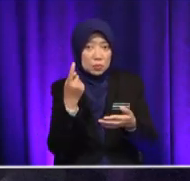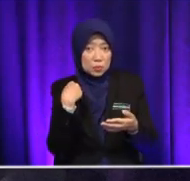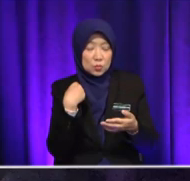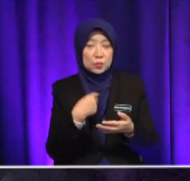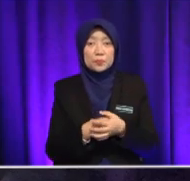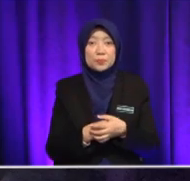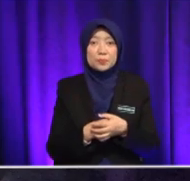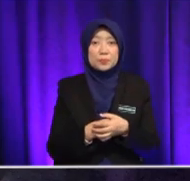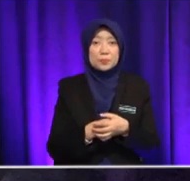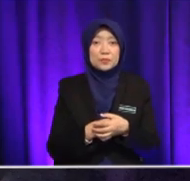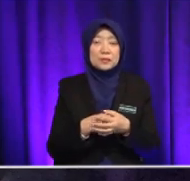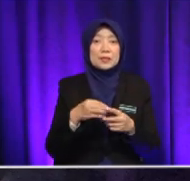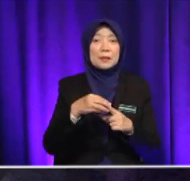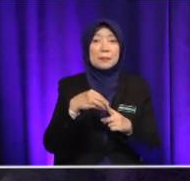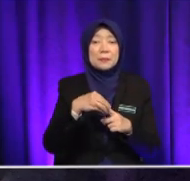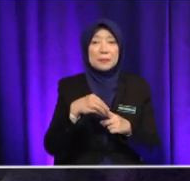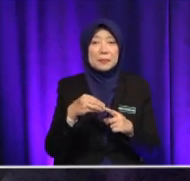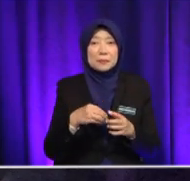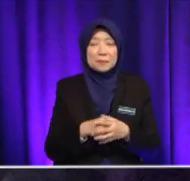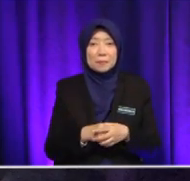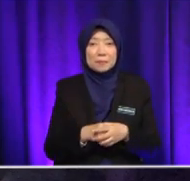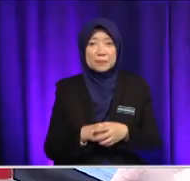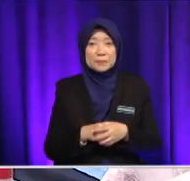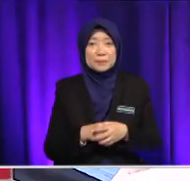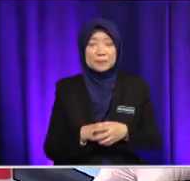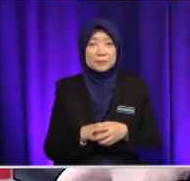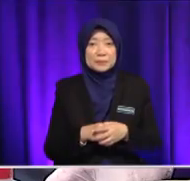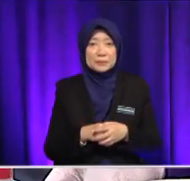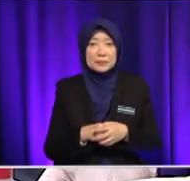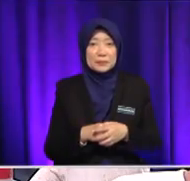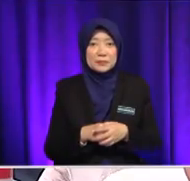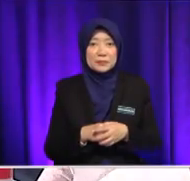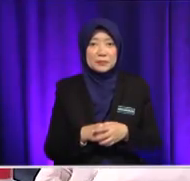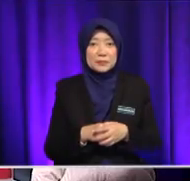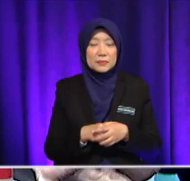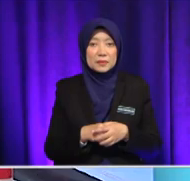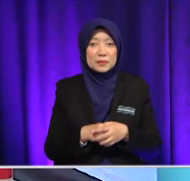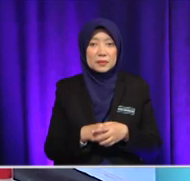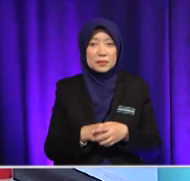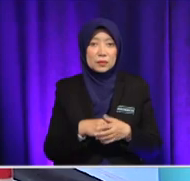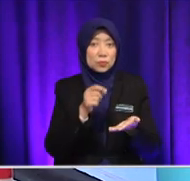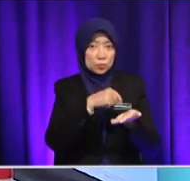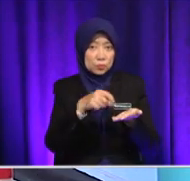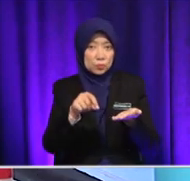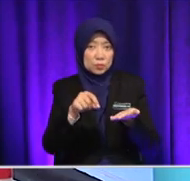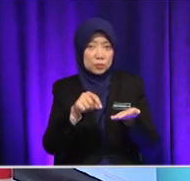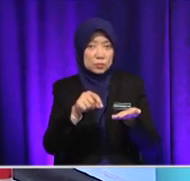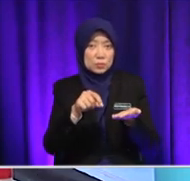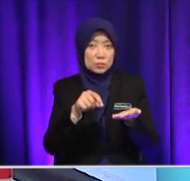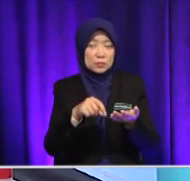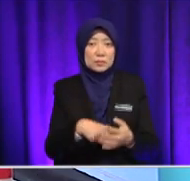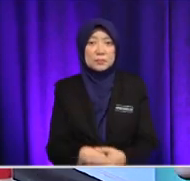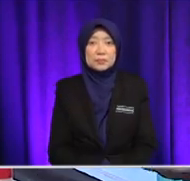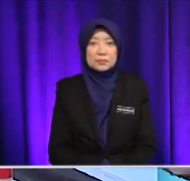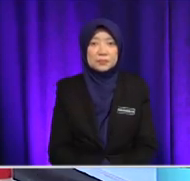Mak Ego saya tak bawa hari ni. Okey, tak apa. Okey. Di sini saya Saya tulis dulu aku. Pinjam marker pen ni boleh?